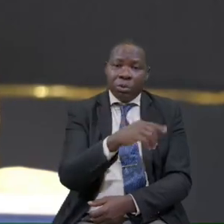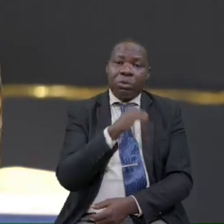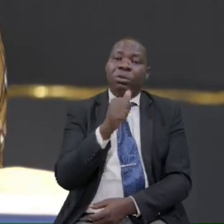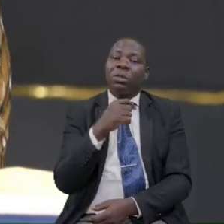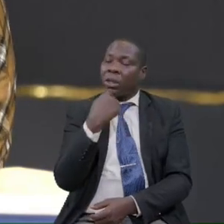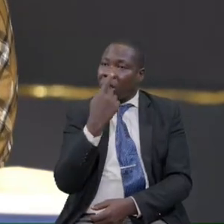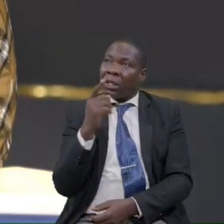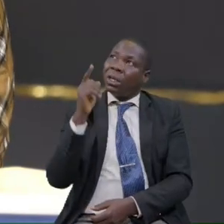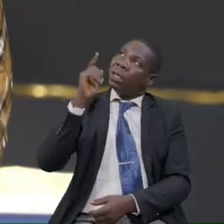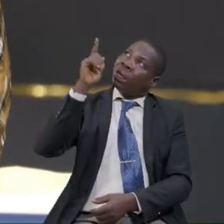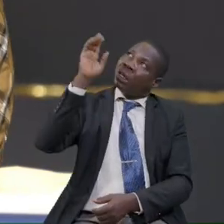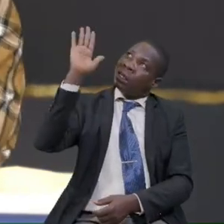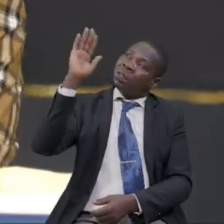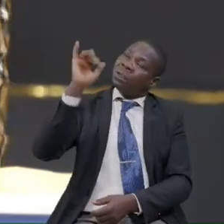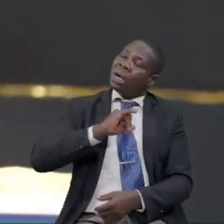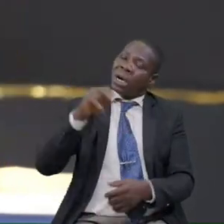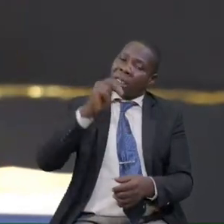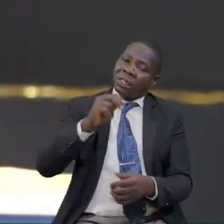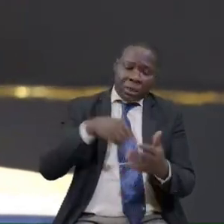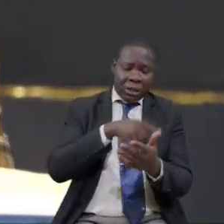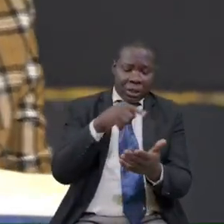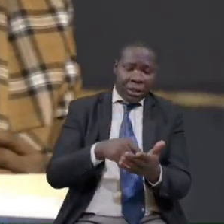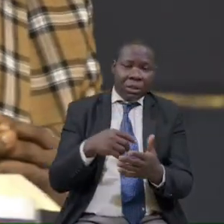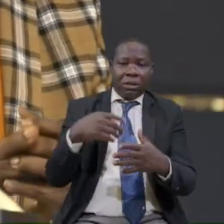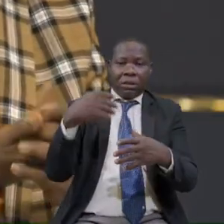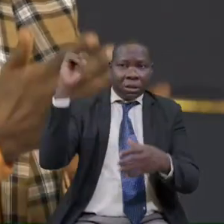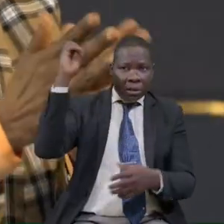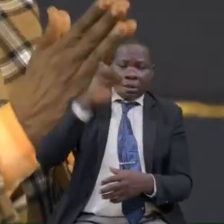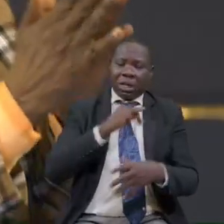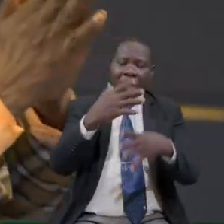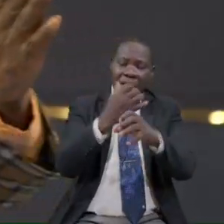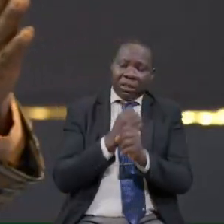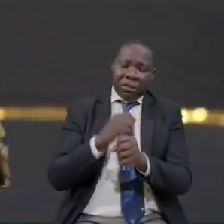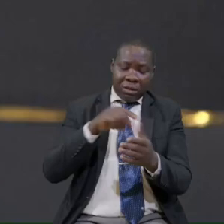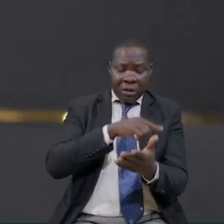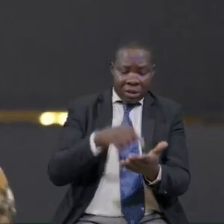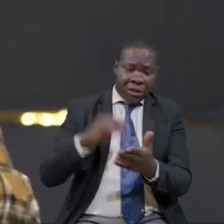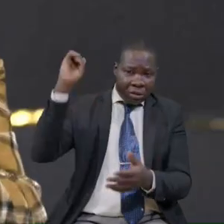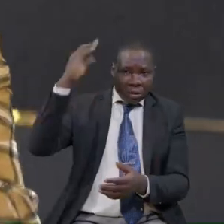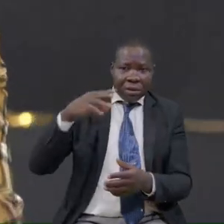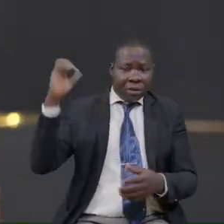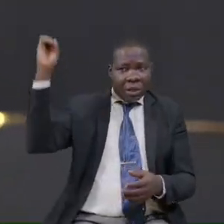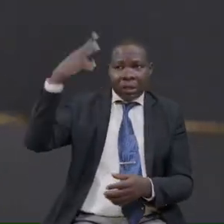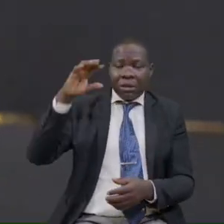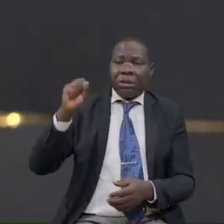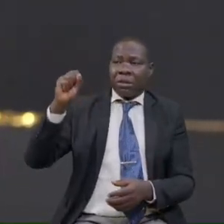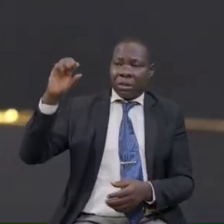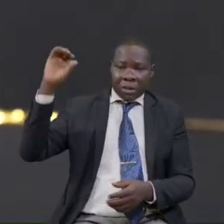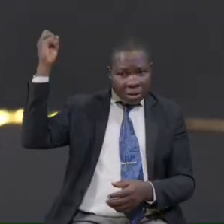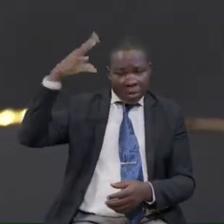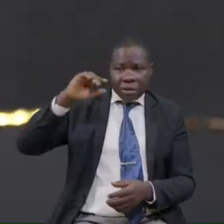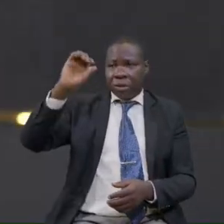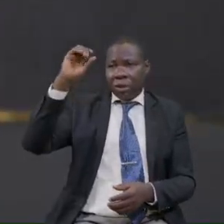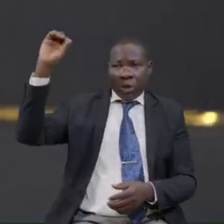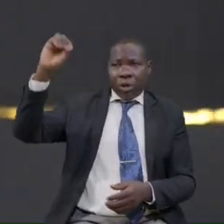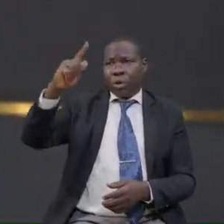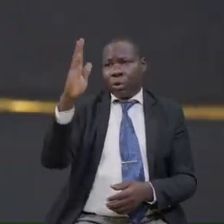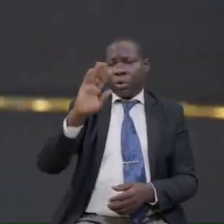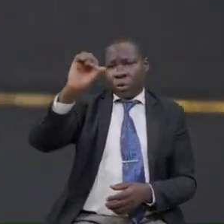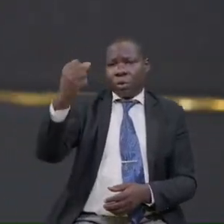que j'ai besoin de cette grâce, la grâce, la grâce de Dieu, la